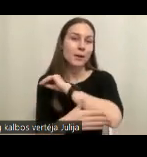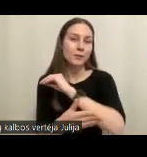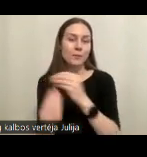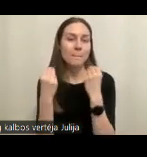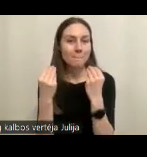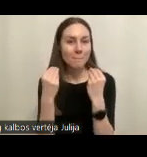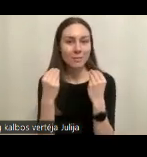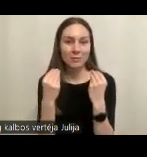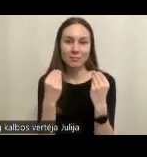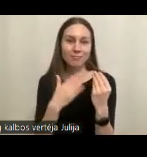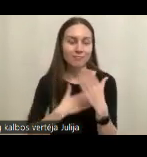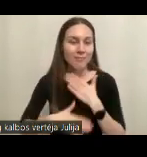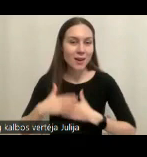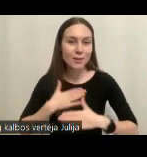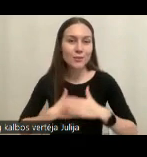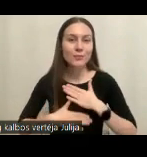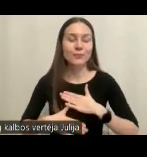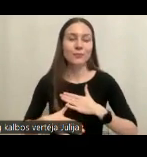pamokoje. Ir